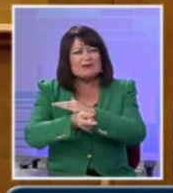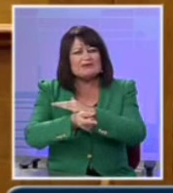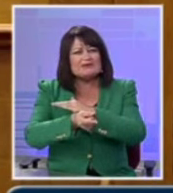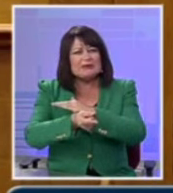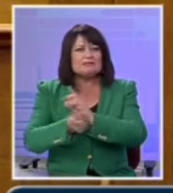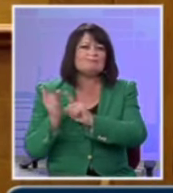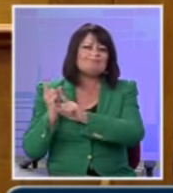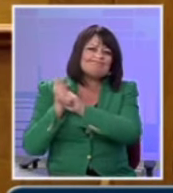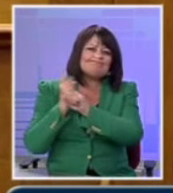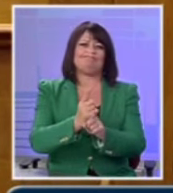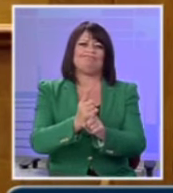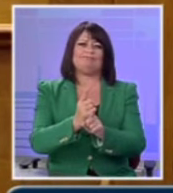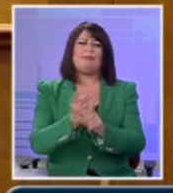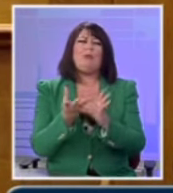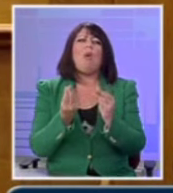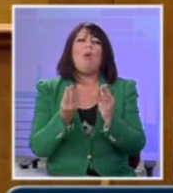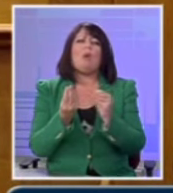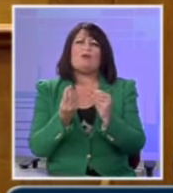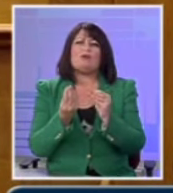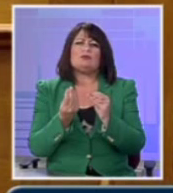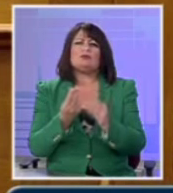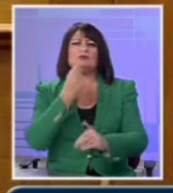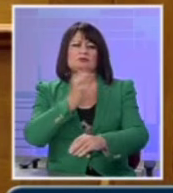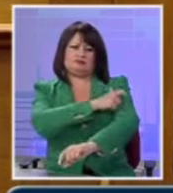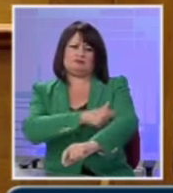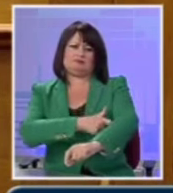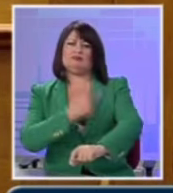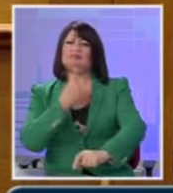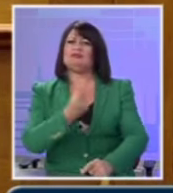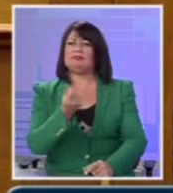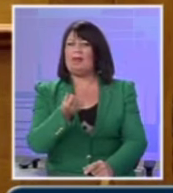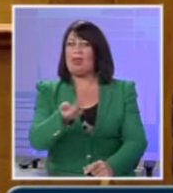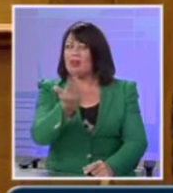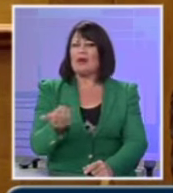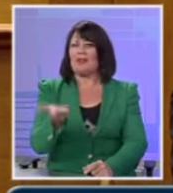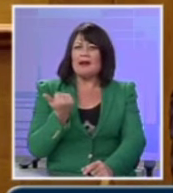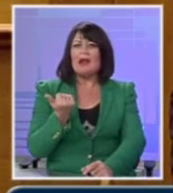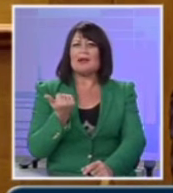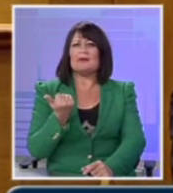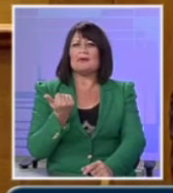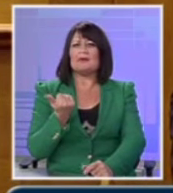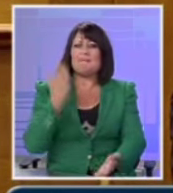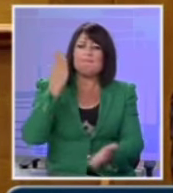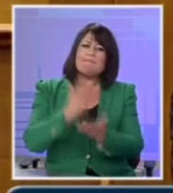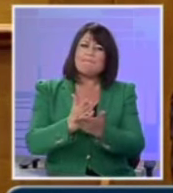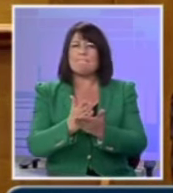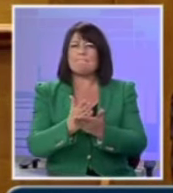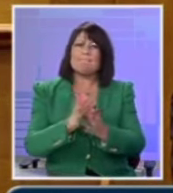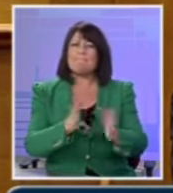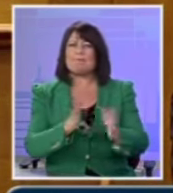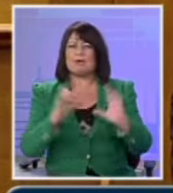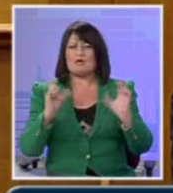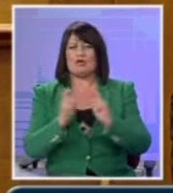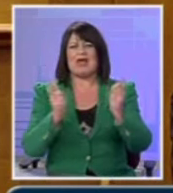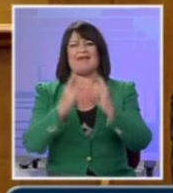ιδιαίτερης έντασης, διότι ο ΙΕ είχε ξεμείνει από χρήματα και ο μέσος όρος που δίνεται στις οικογένειες